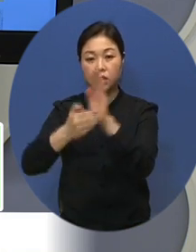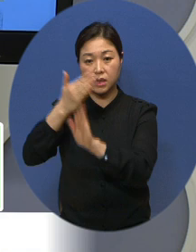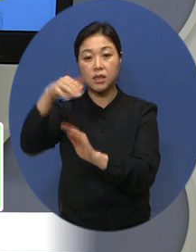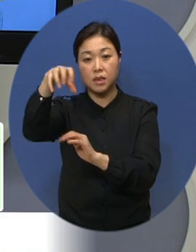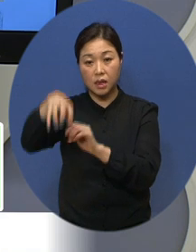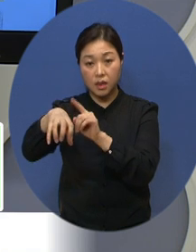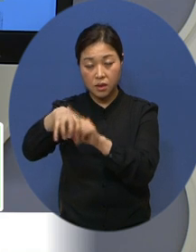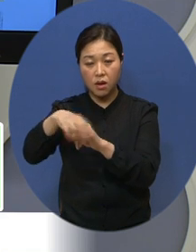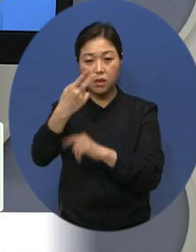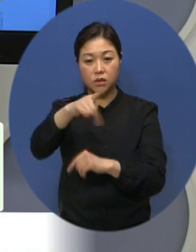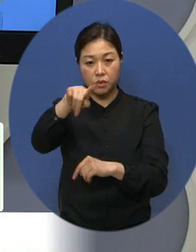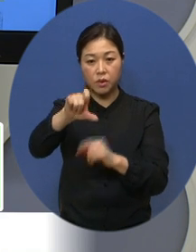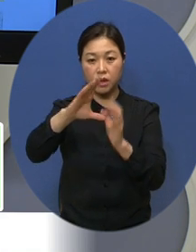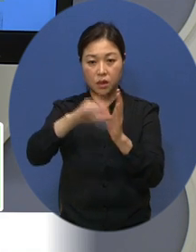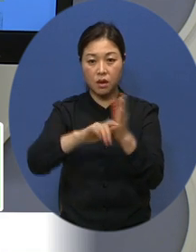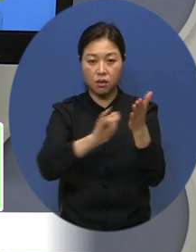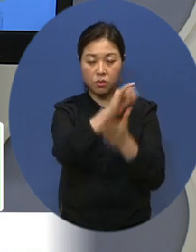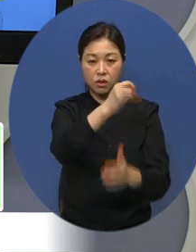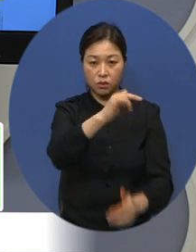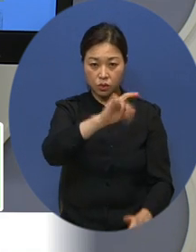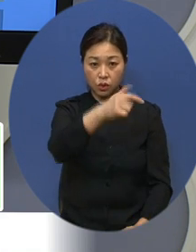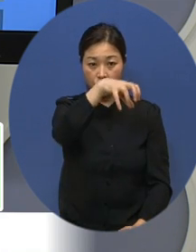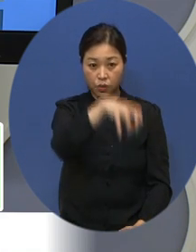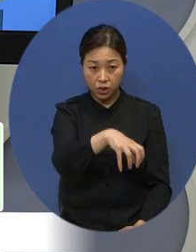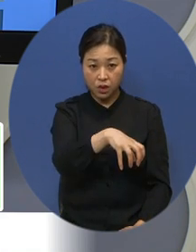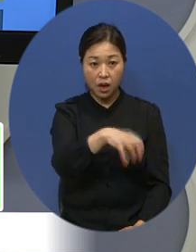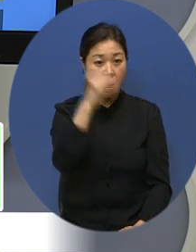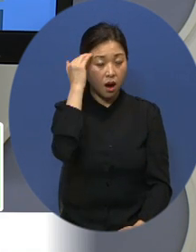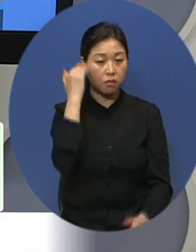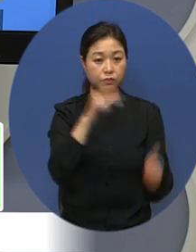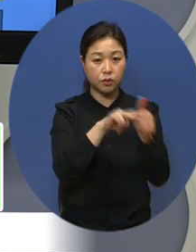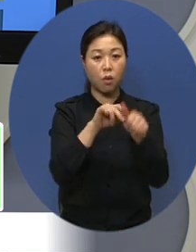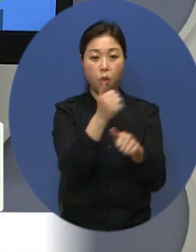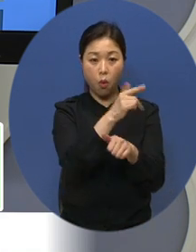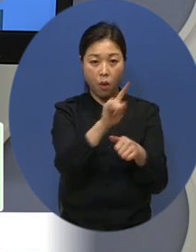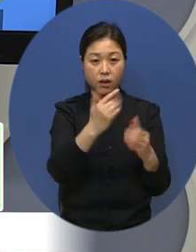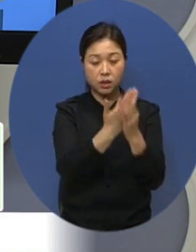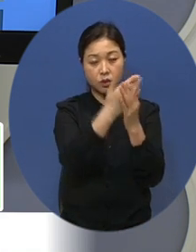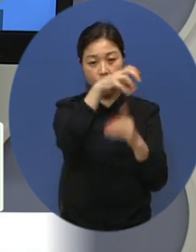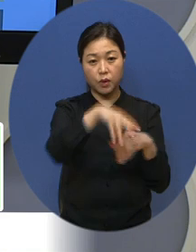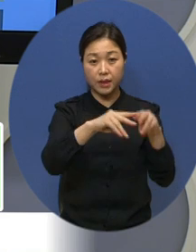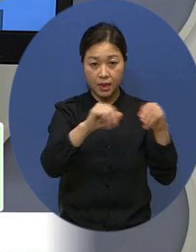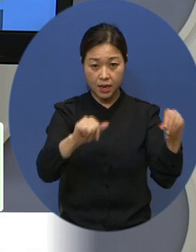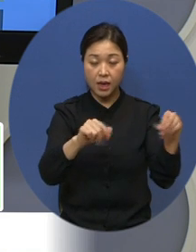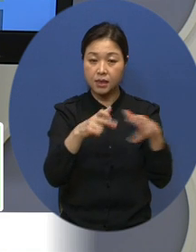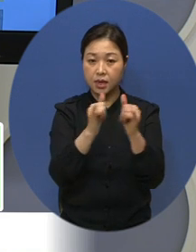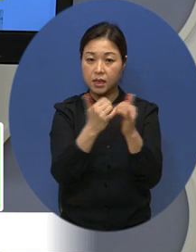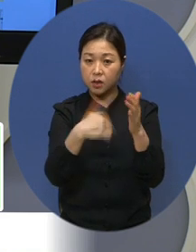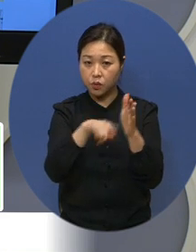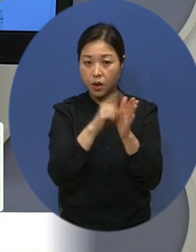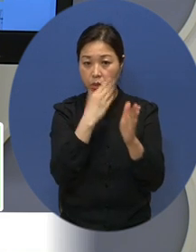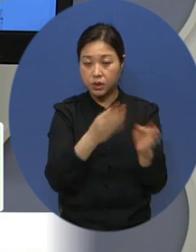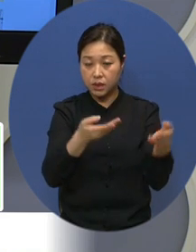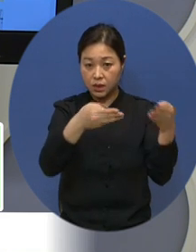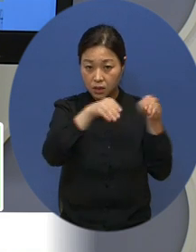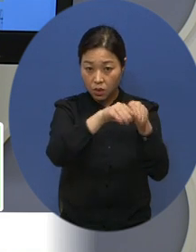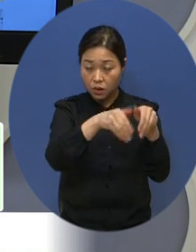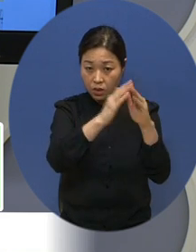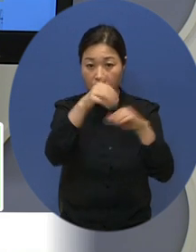2015년 강서구 등촌동 소재 한국 정보화 진흥원 부지에 장애인을 위한 복지 시설로